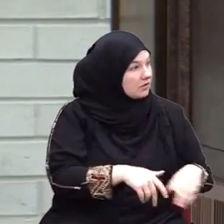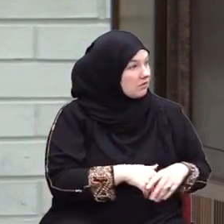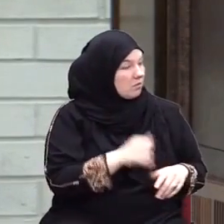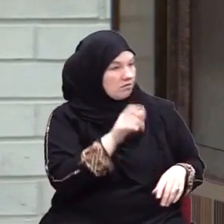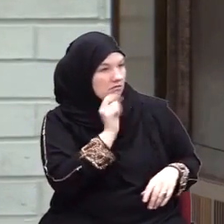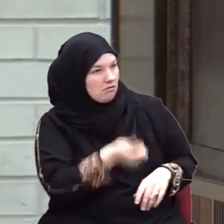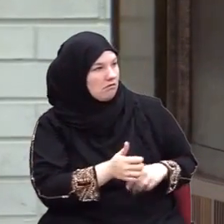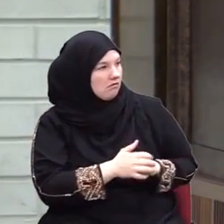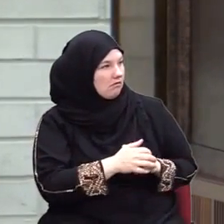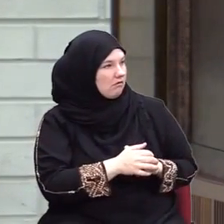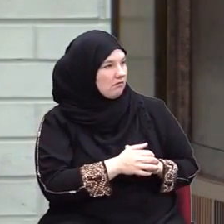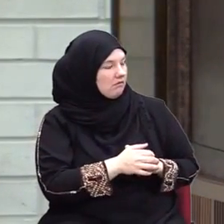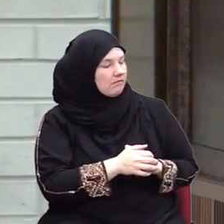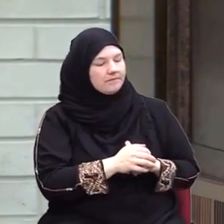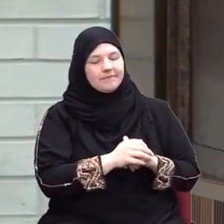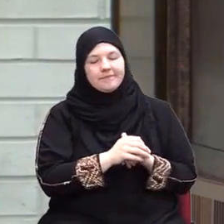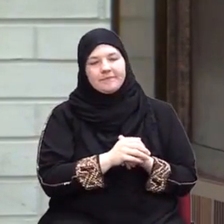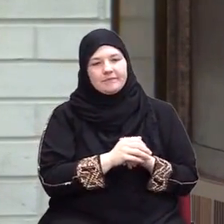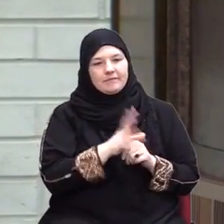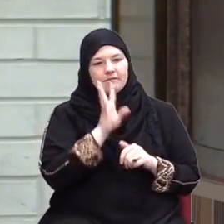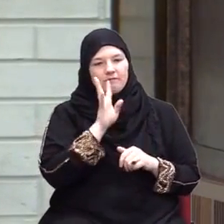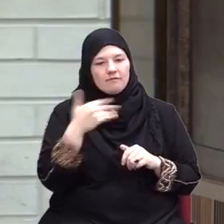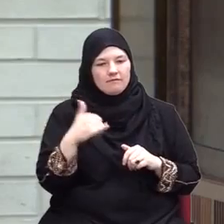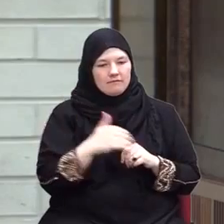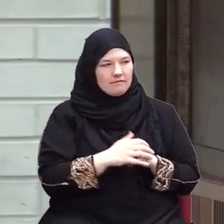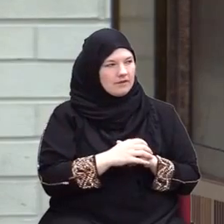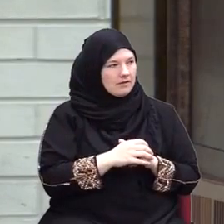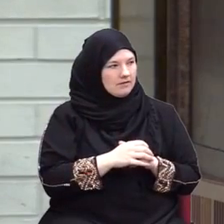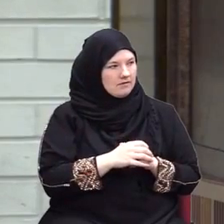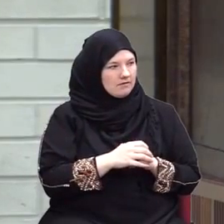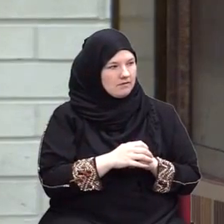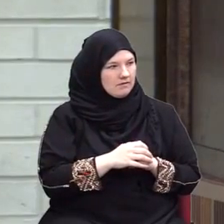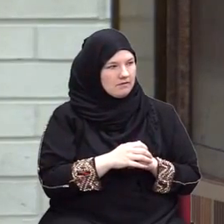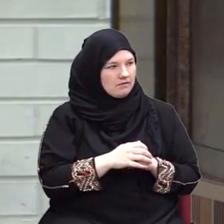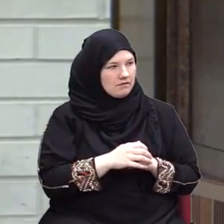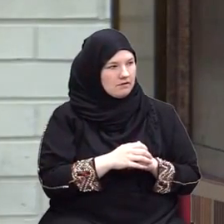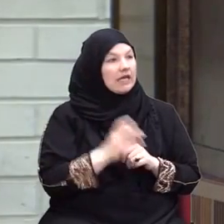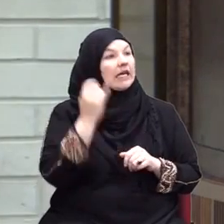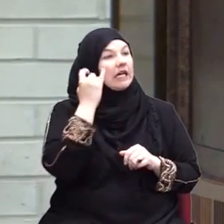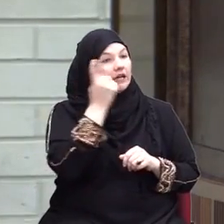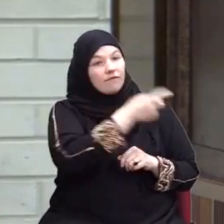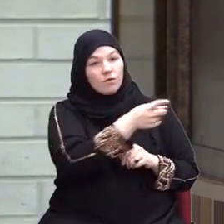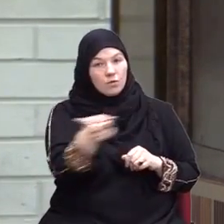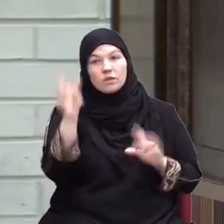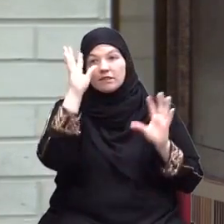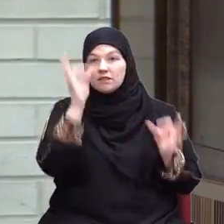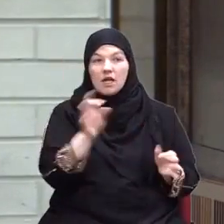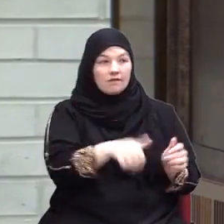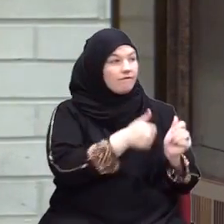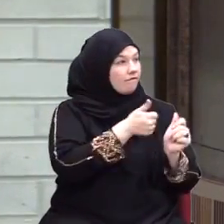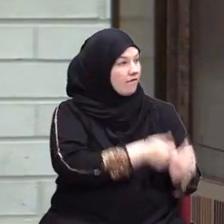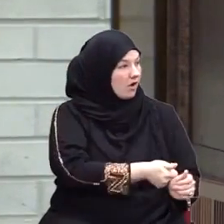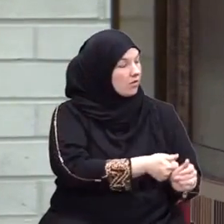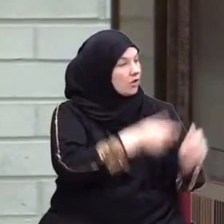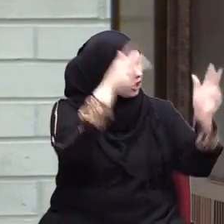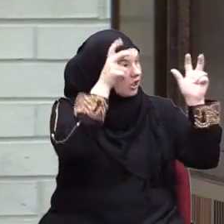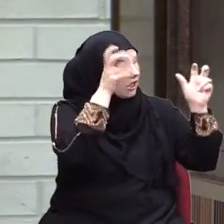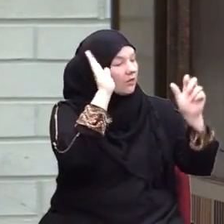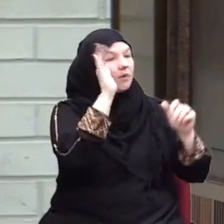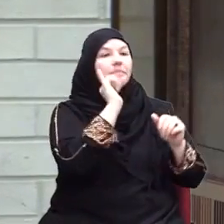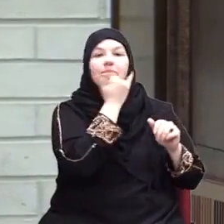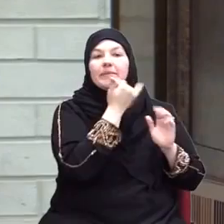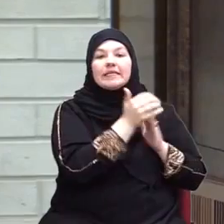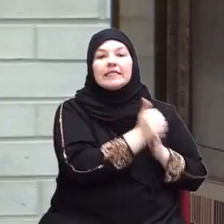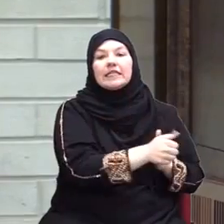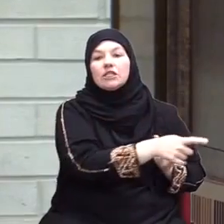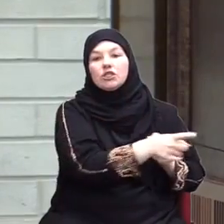Then, وَيَهْدِيهِ إِلَى صِرَاطِ الْجَحِيمِ. If you follow the shaitan, he would mislead you and he